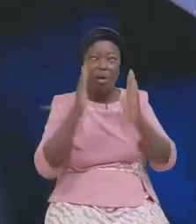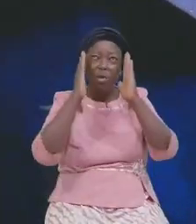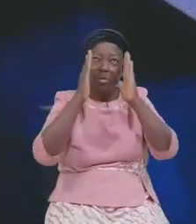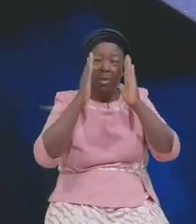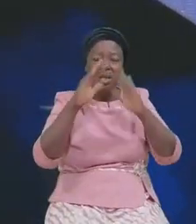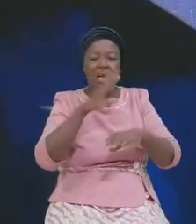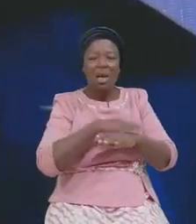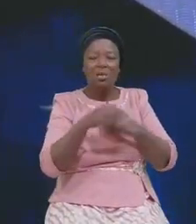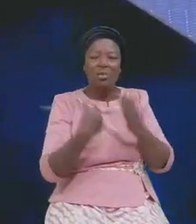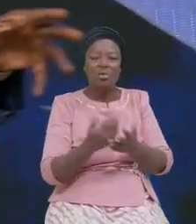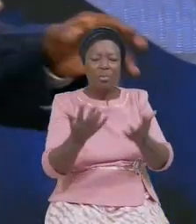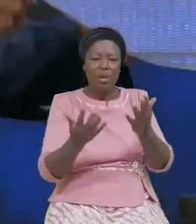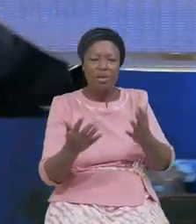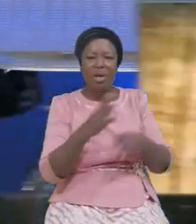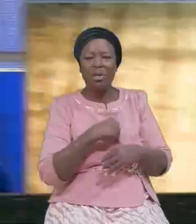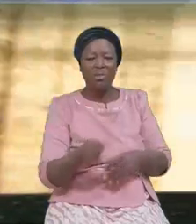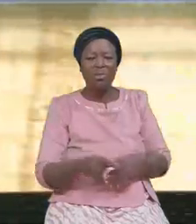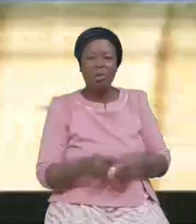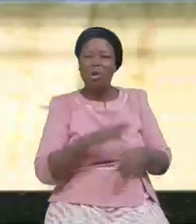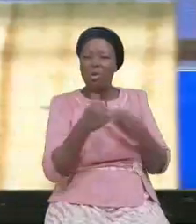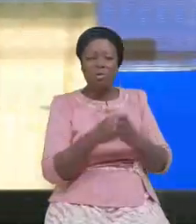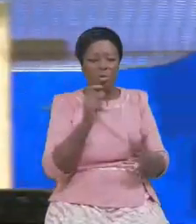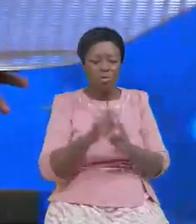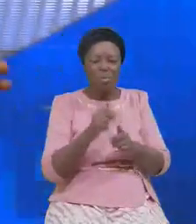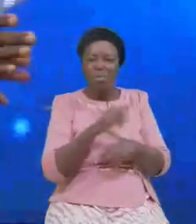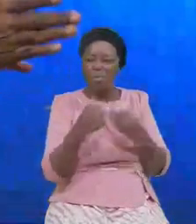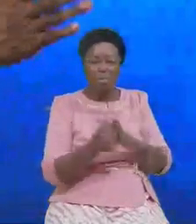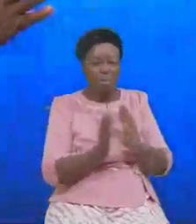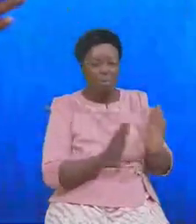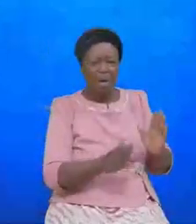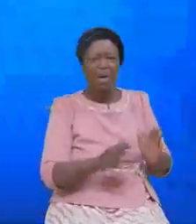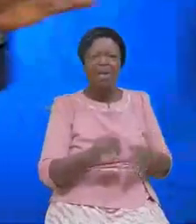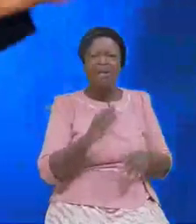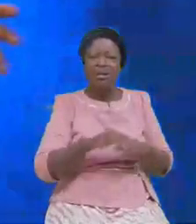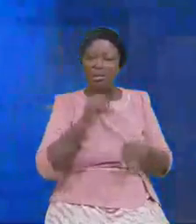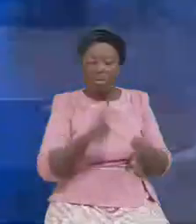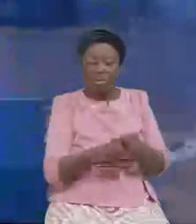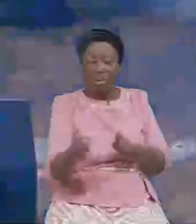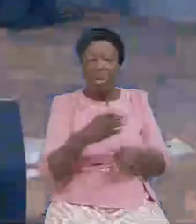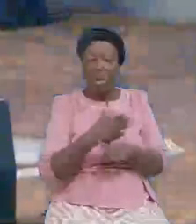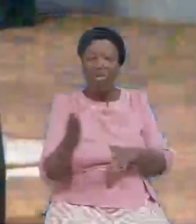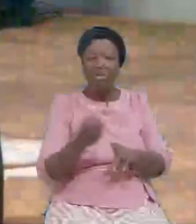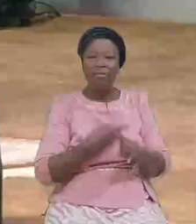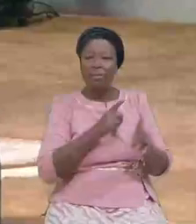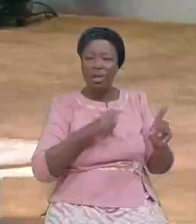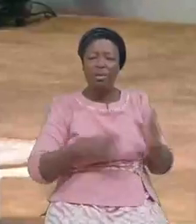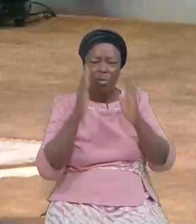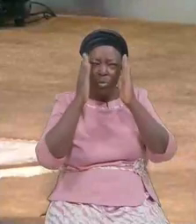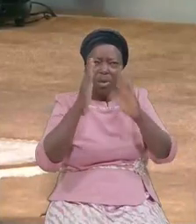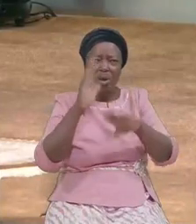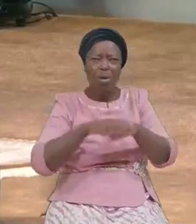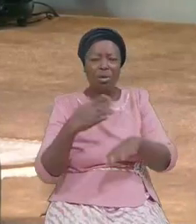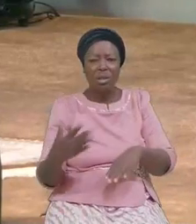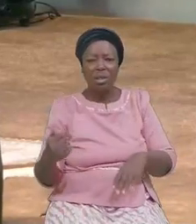désir, votre objectif, vos ambitions, que cela ne vous amène pas à errer loin du Seigneur. Concentrez-vous sur les choses sur la